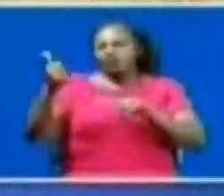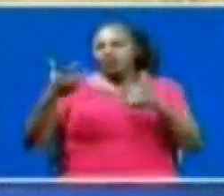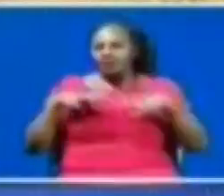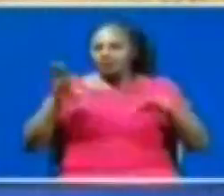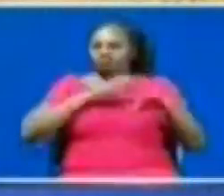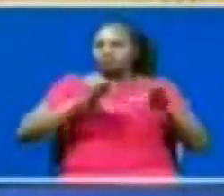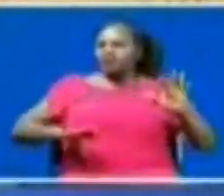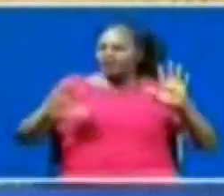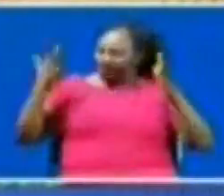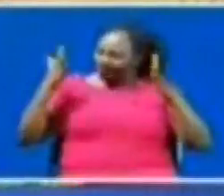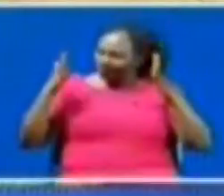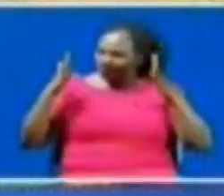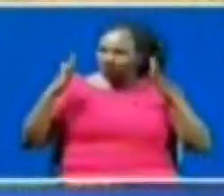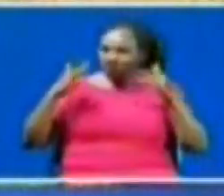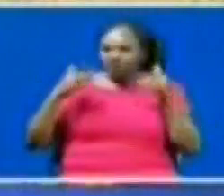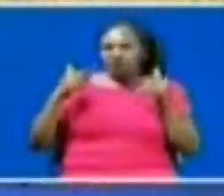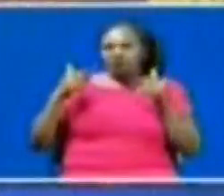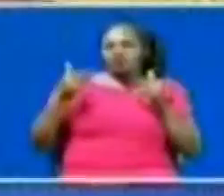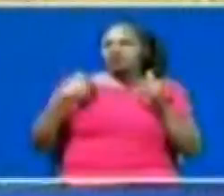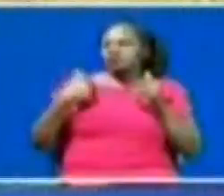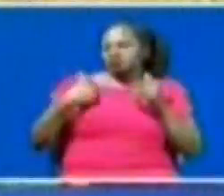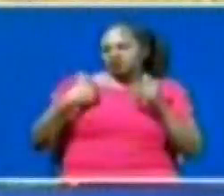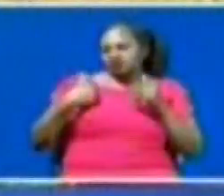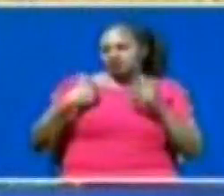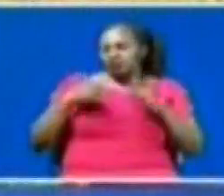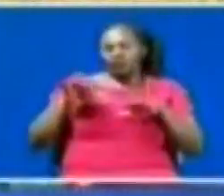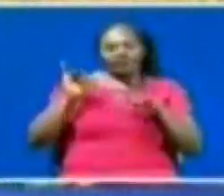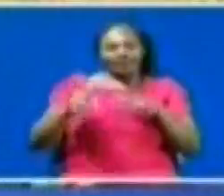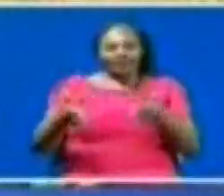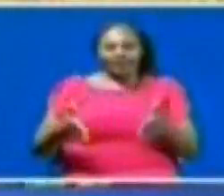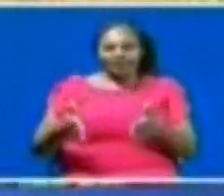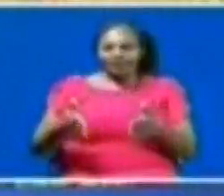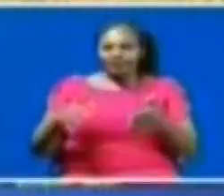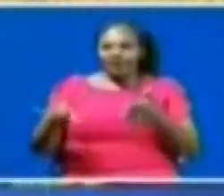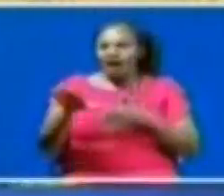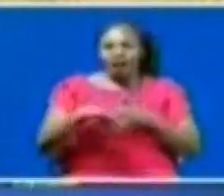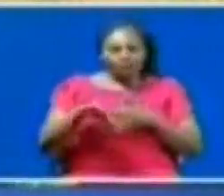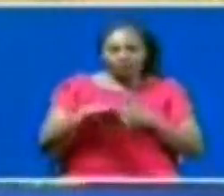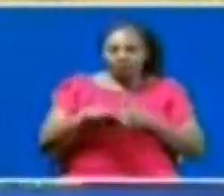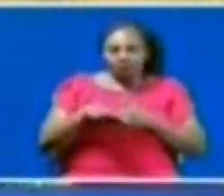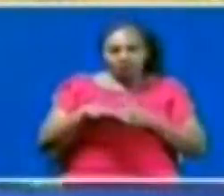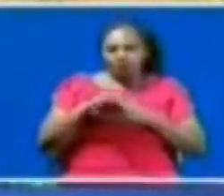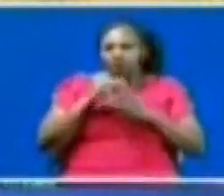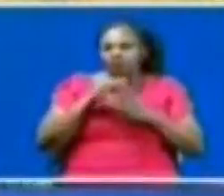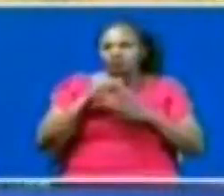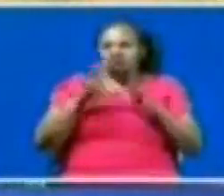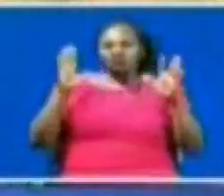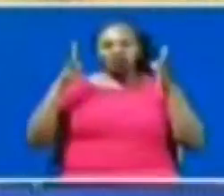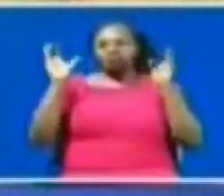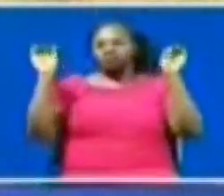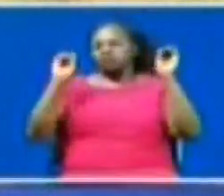wengine anacherekea hiyo Christmas yawe, sisi tunakaa tu hapa kwa hii kichaka yetu. Hakuna